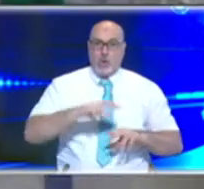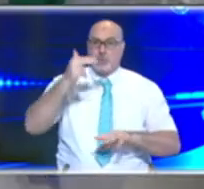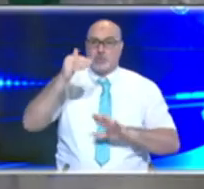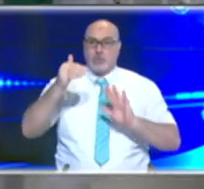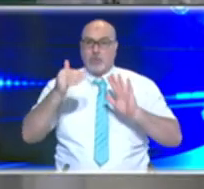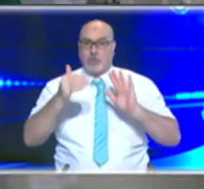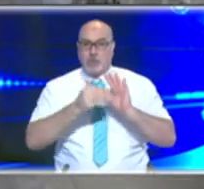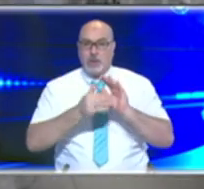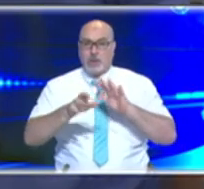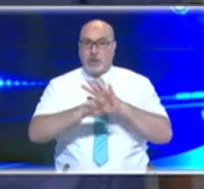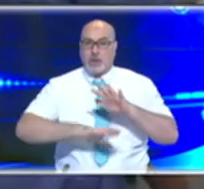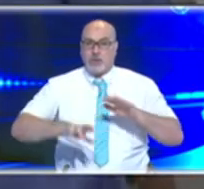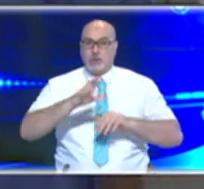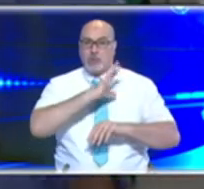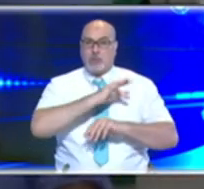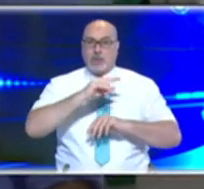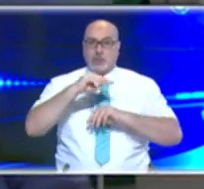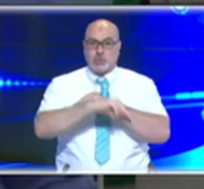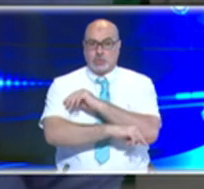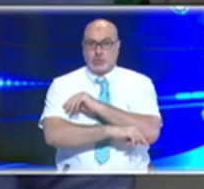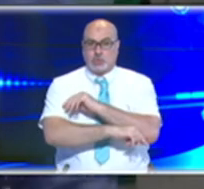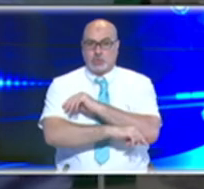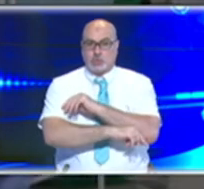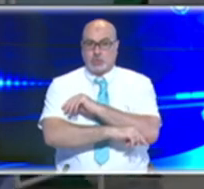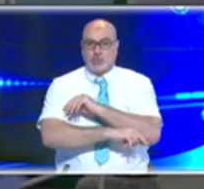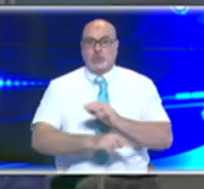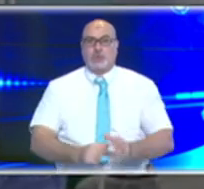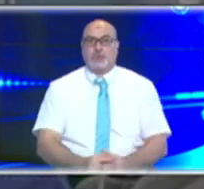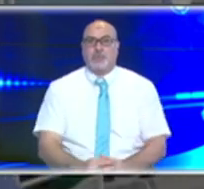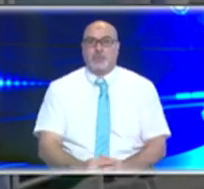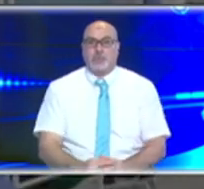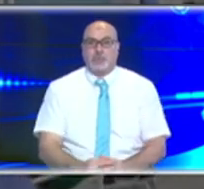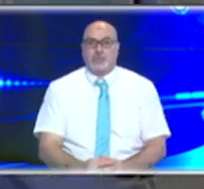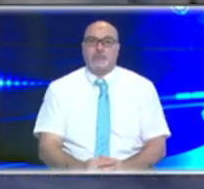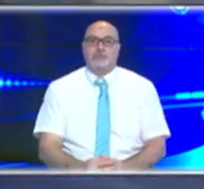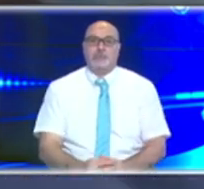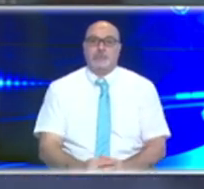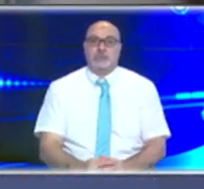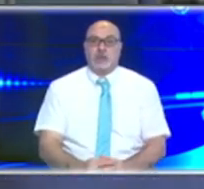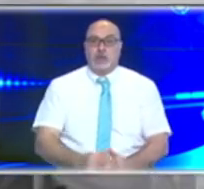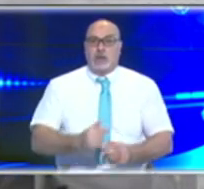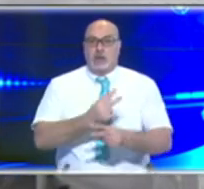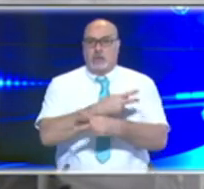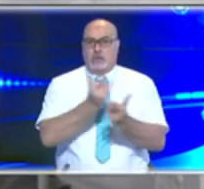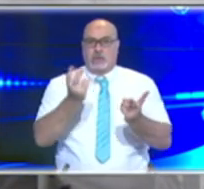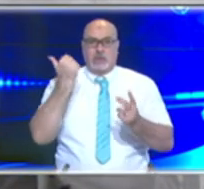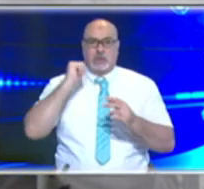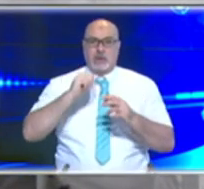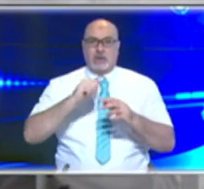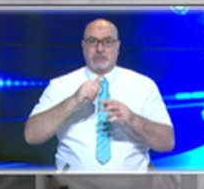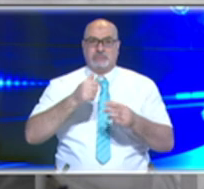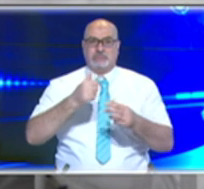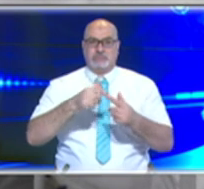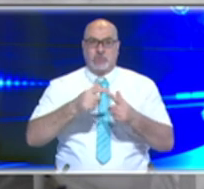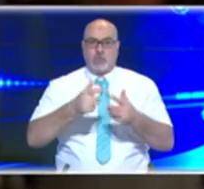300,000 في منطقة الكاريب وأمريكا اللاتينية لوحدها. وفيما أعلن أمس عن تأجيل